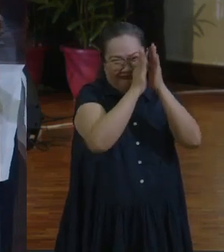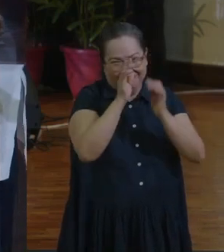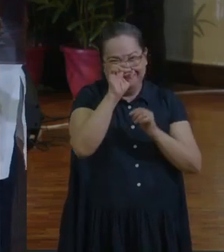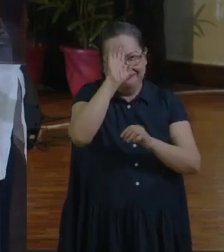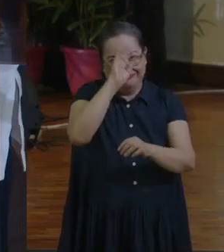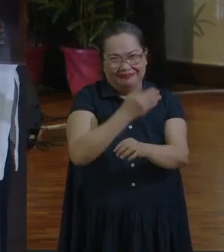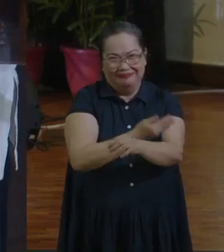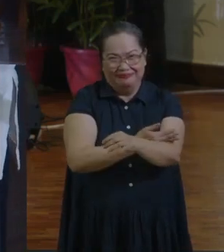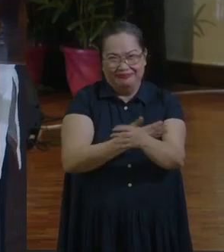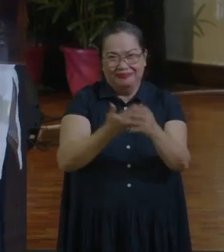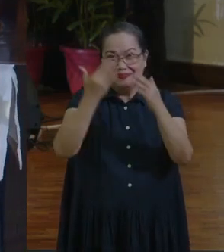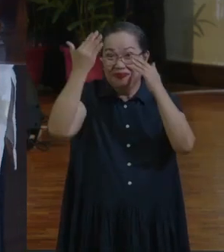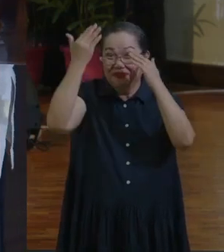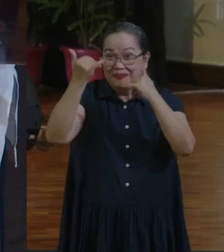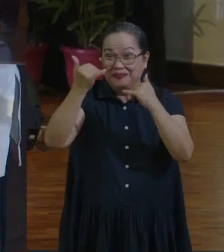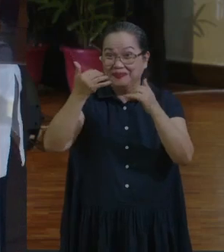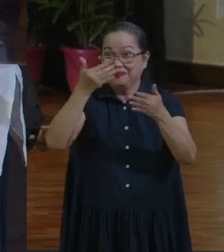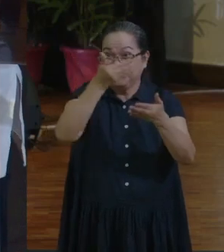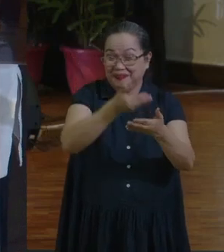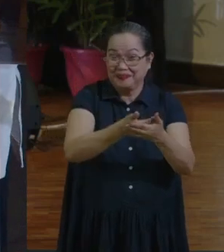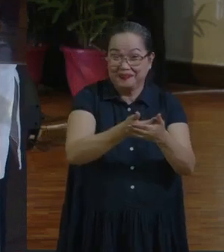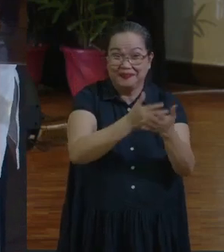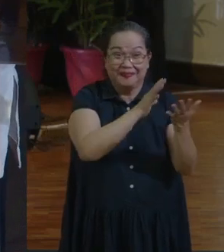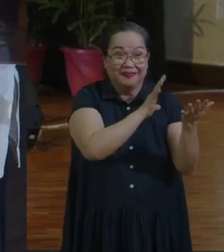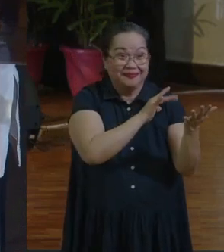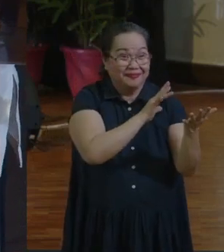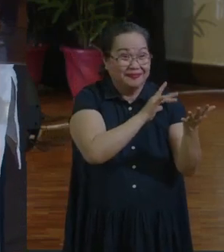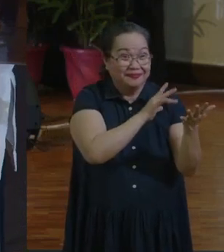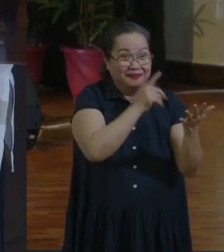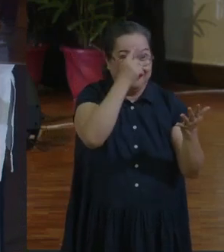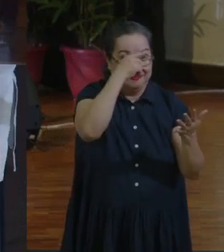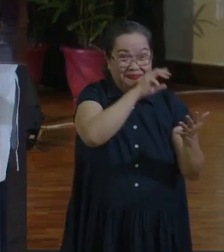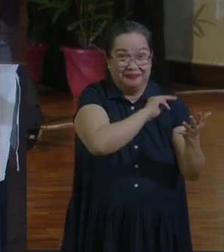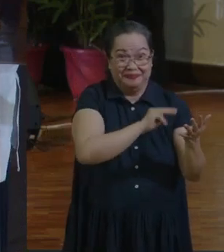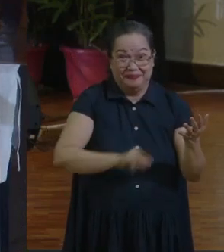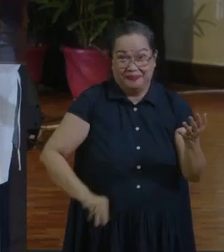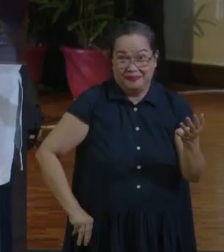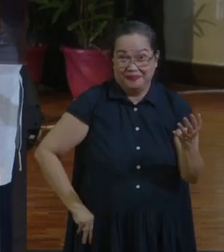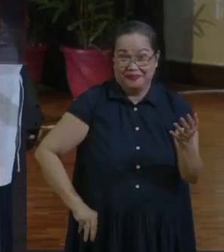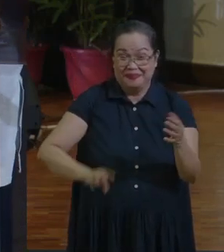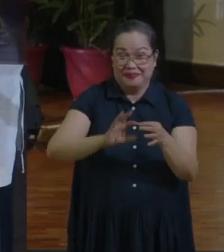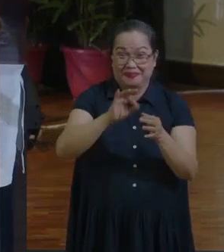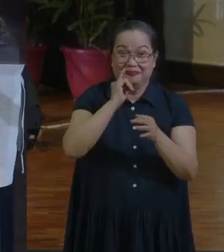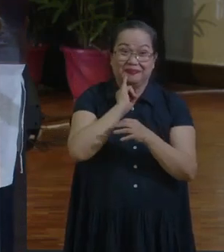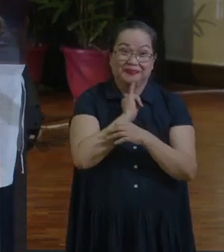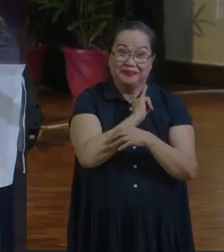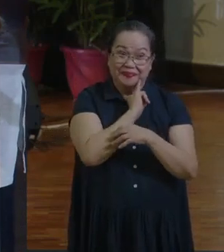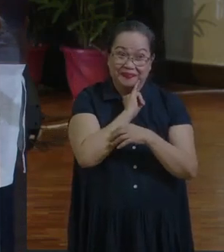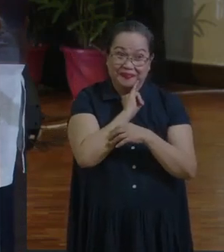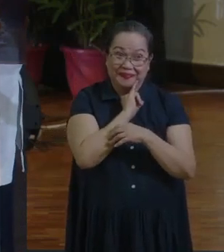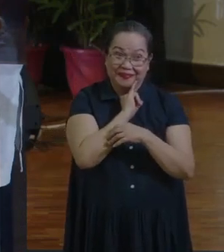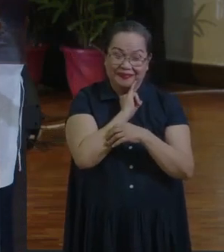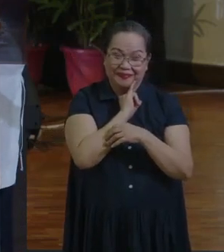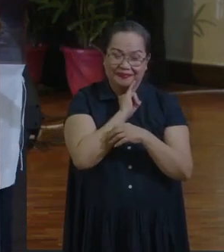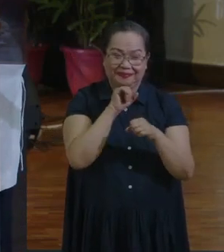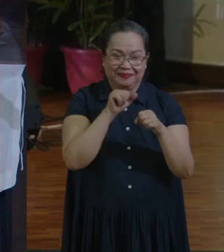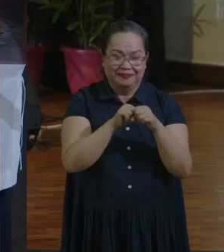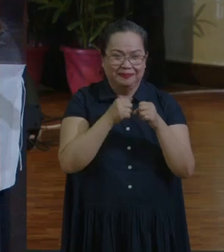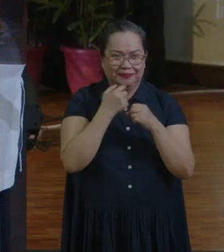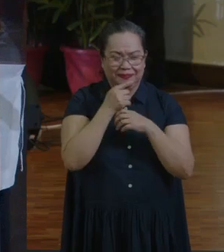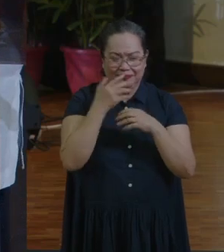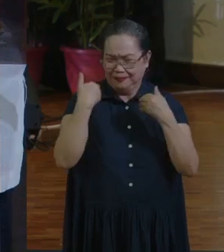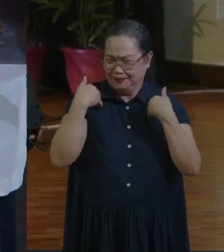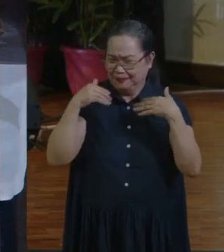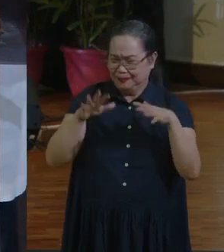siguro, sana dumating na ang hinihintay na Mesiyas ng Israel. Ang sabi ng anghel sa